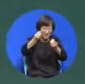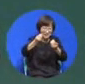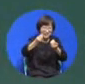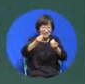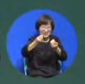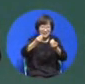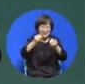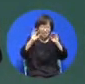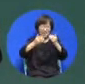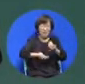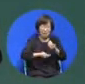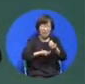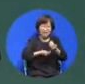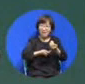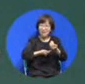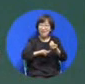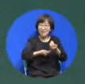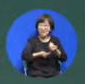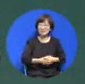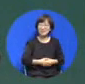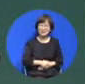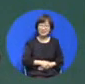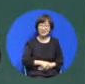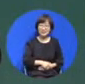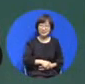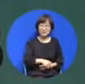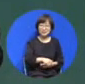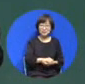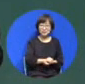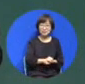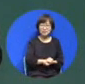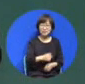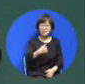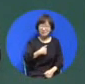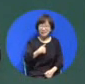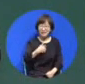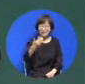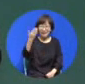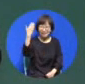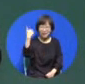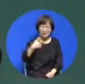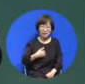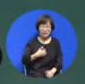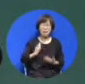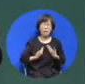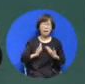I saw fathers carrying their babies, even though it's very hot today. 나는 옛날에 파파 잘 모르는데